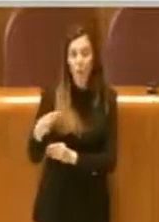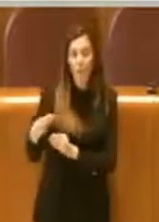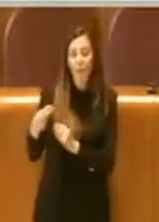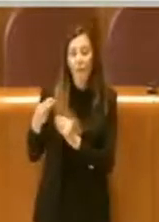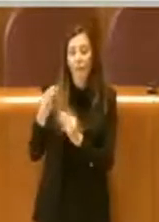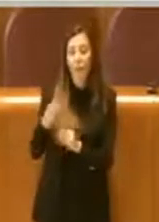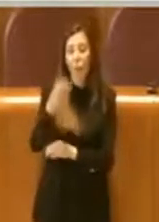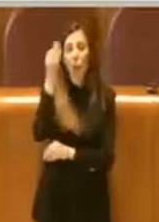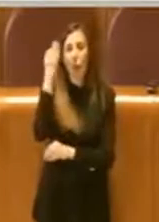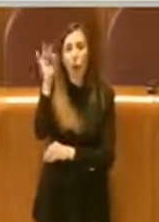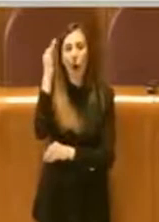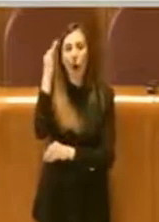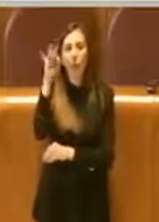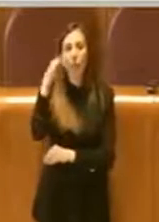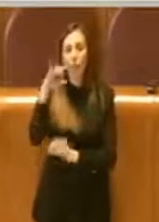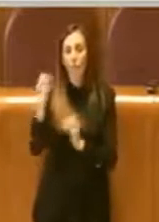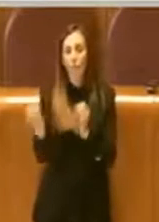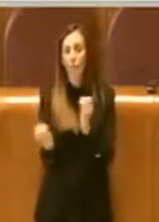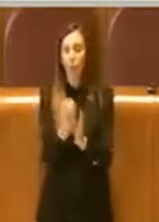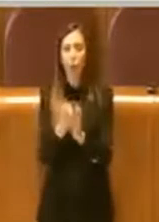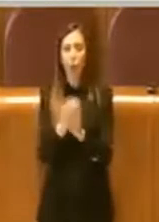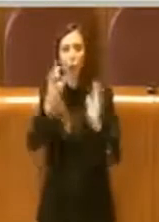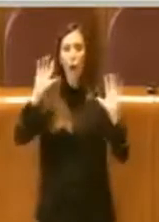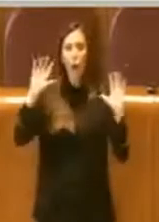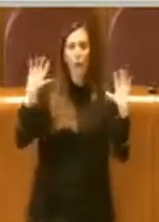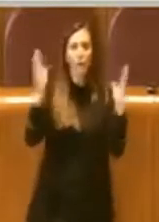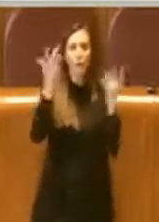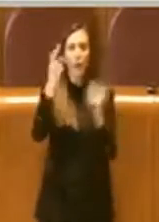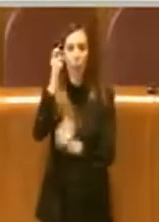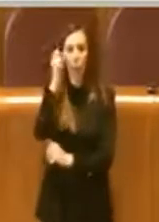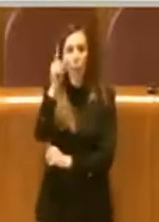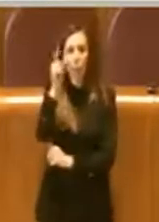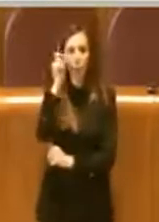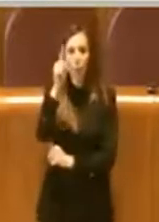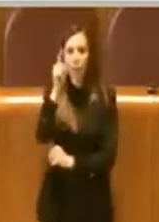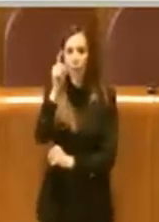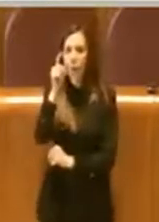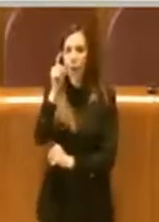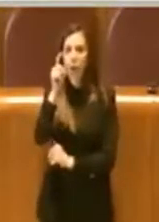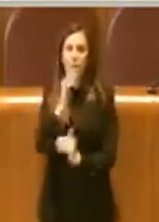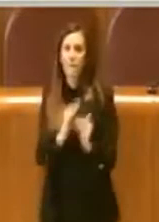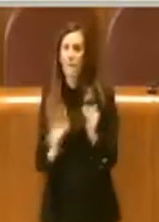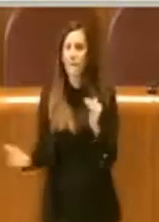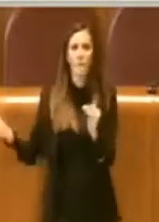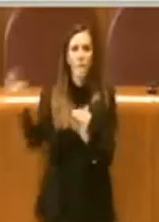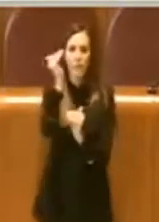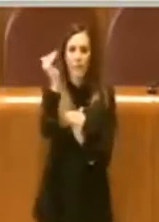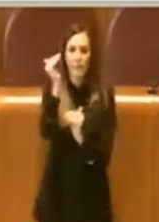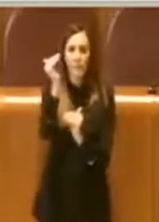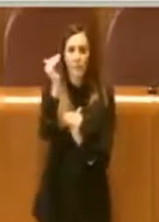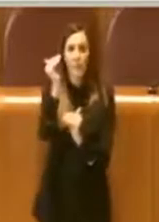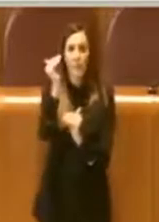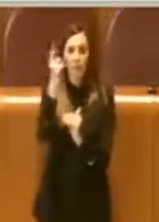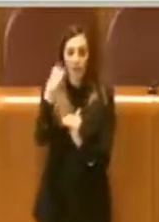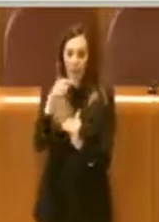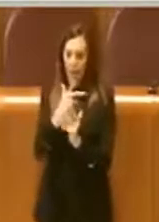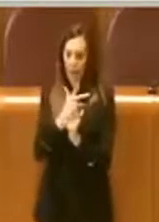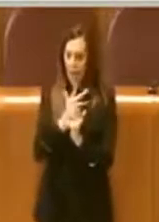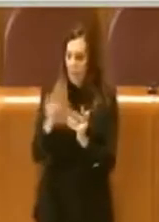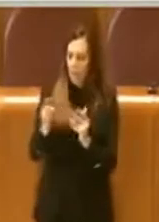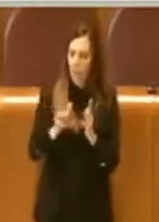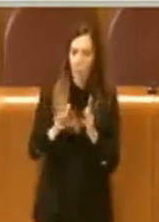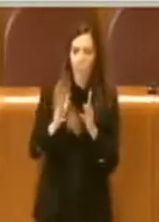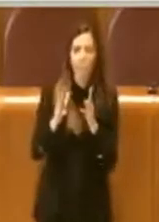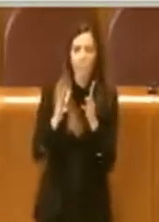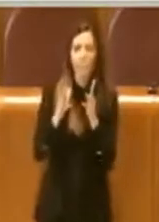la qualità del prodotto artistico-culturale sia ai massimi livelli, proprio per la grande passione